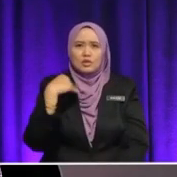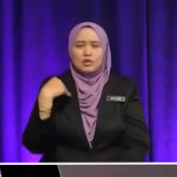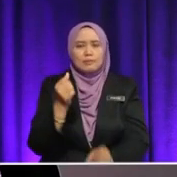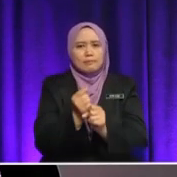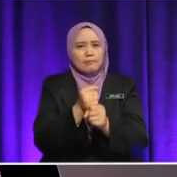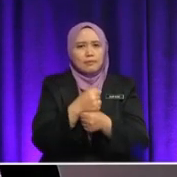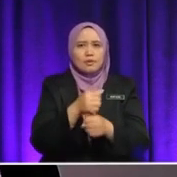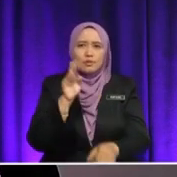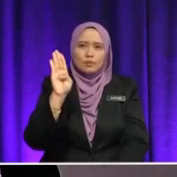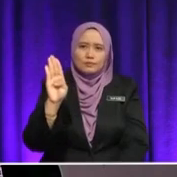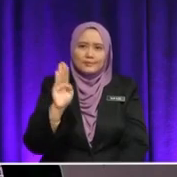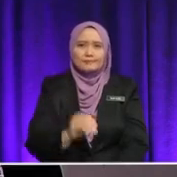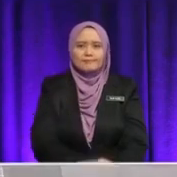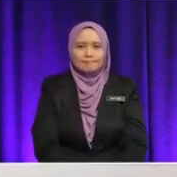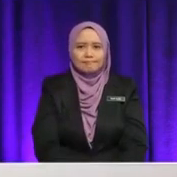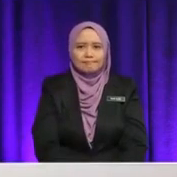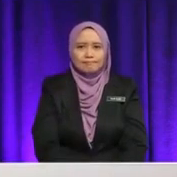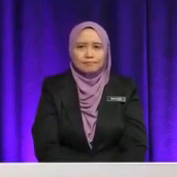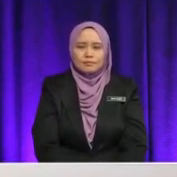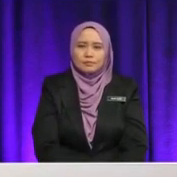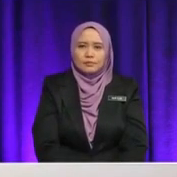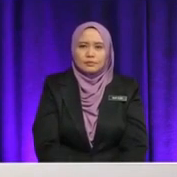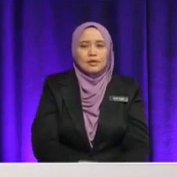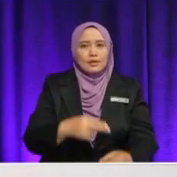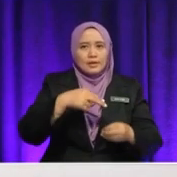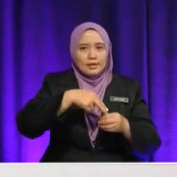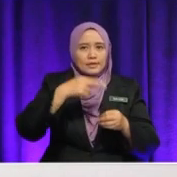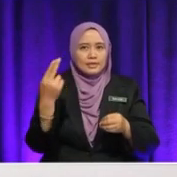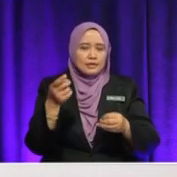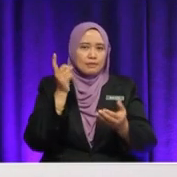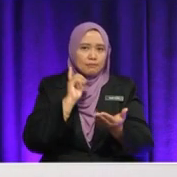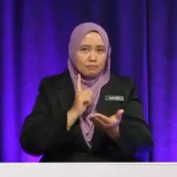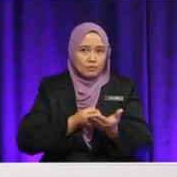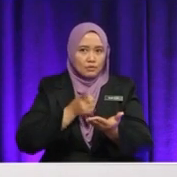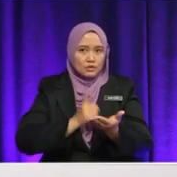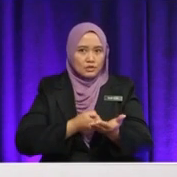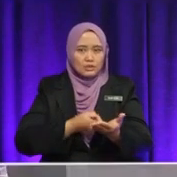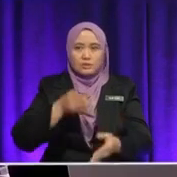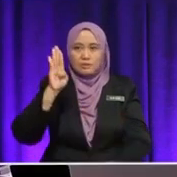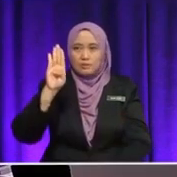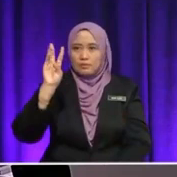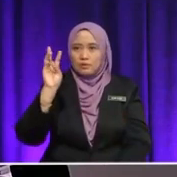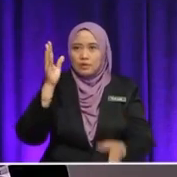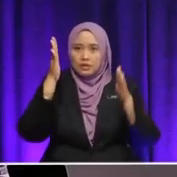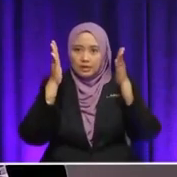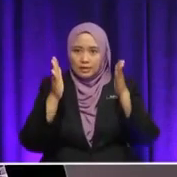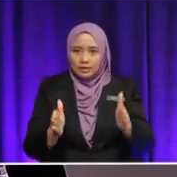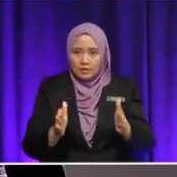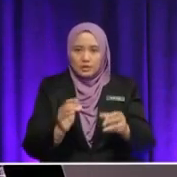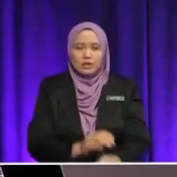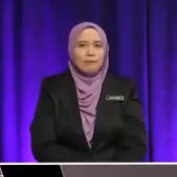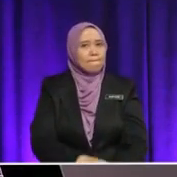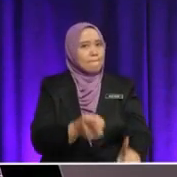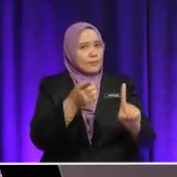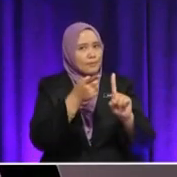yang dihasilkan melalui perbincangan 46 orang ahli jawatankuasa Pyar Ayub boleh kita terus sudah cukup terlihat yang